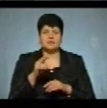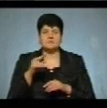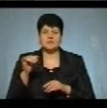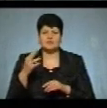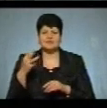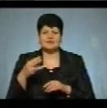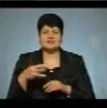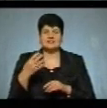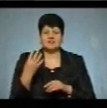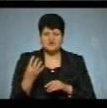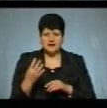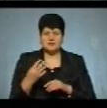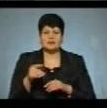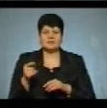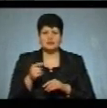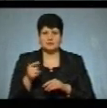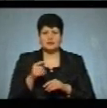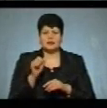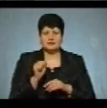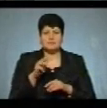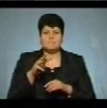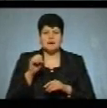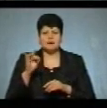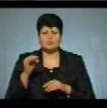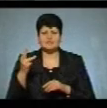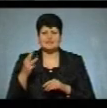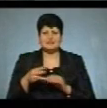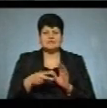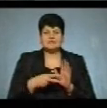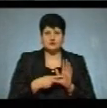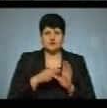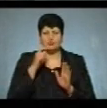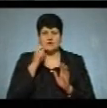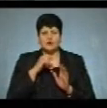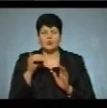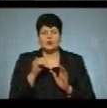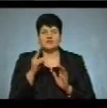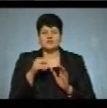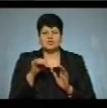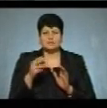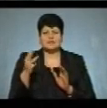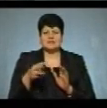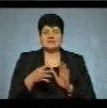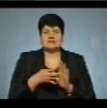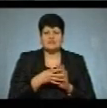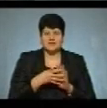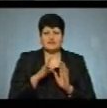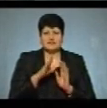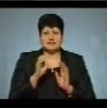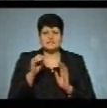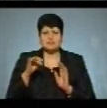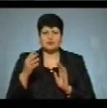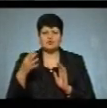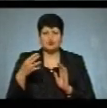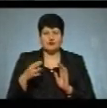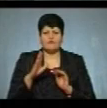на 34-му, тернопільська біатлоністка Анастасія Меркушина на 37-му, українки Юлія Джима – 39-та, Віта Семеренко –